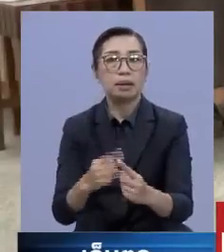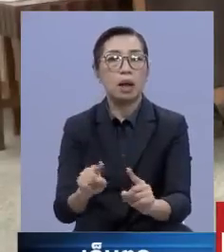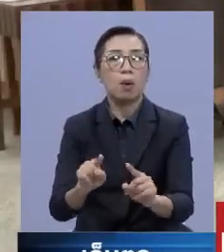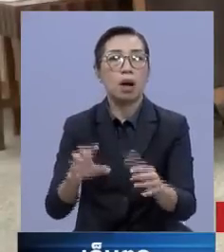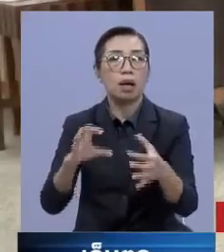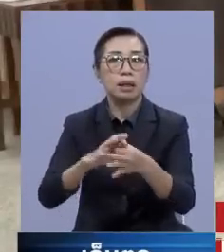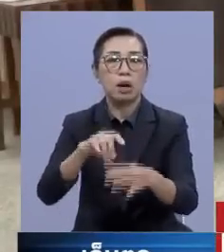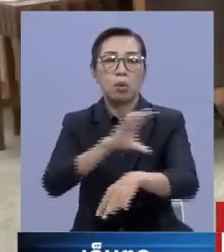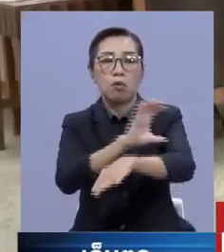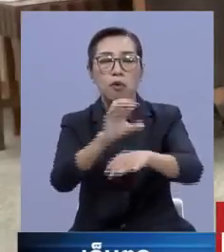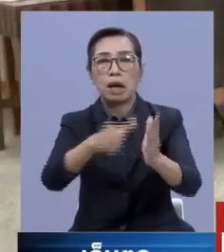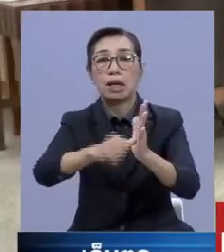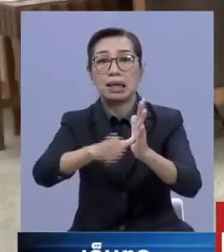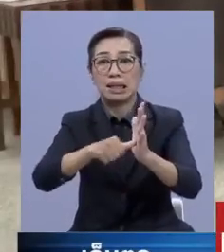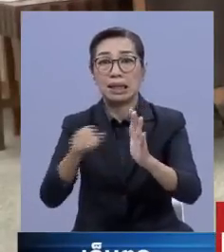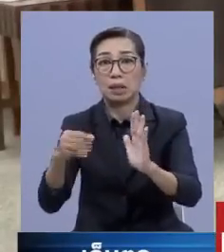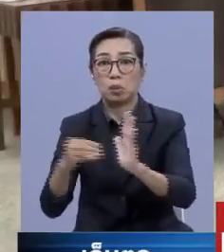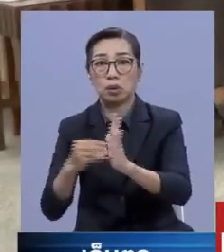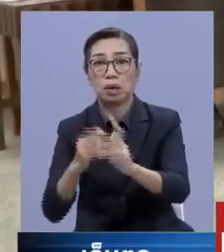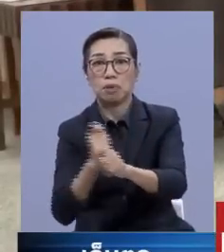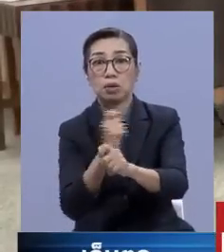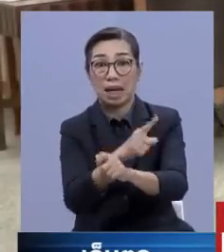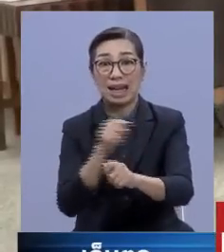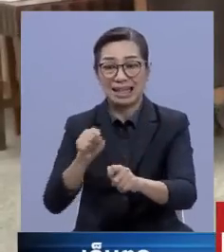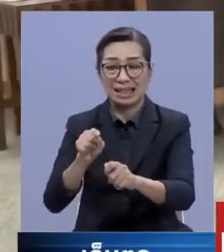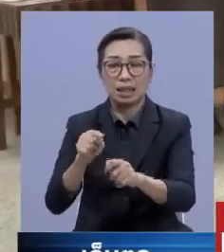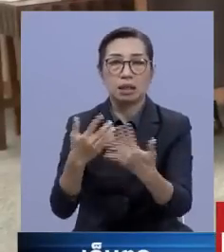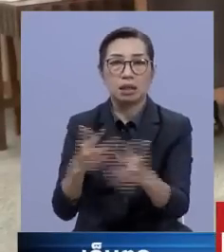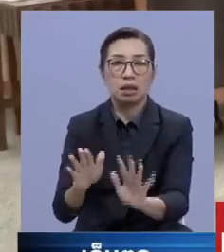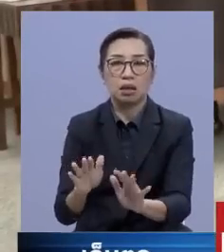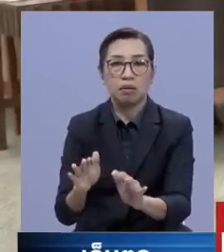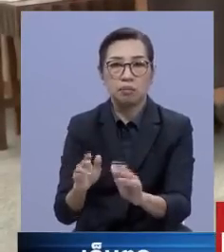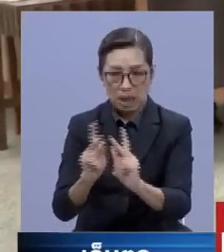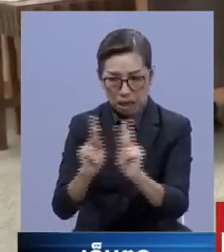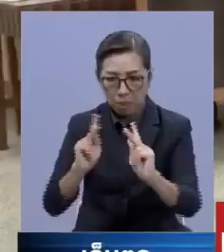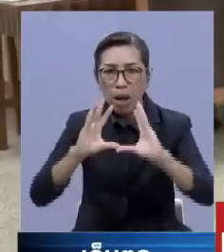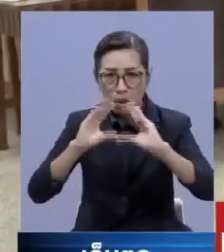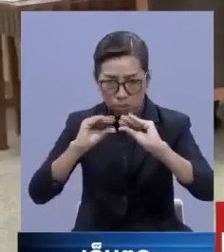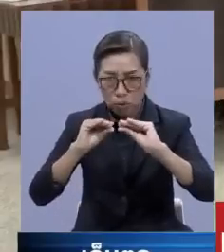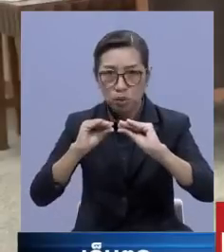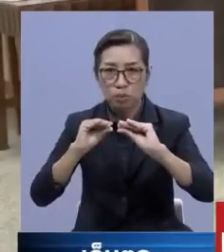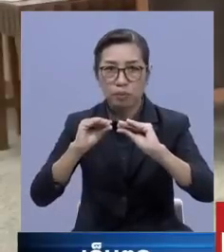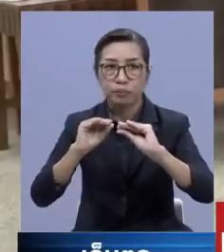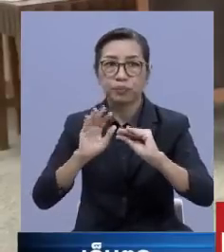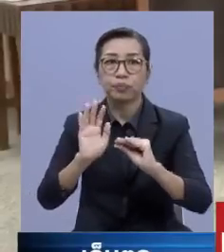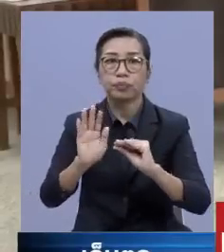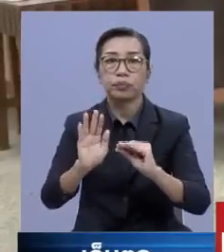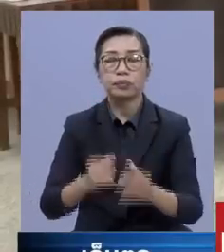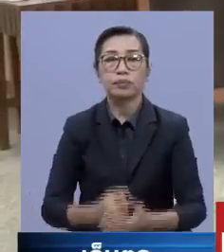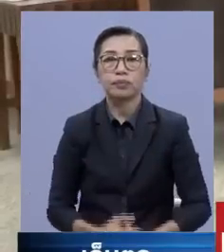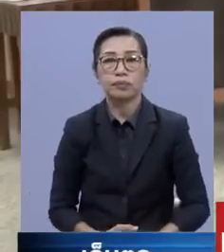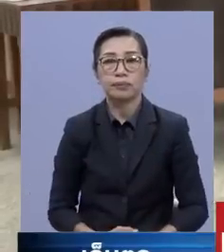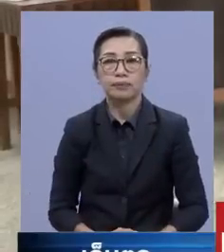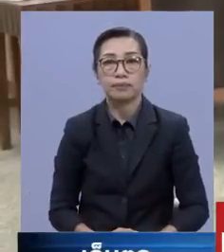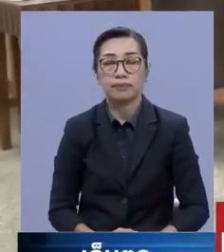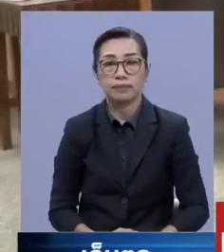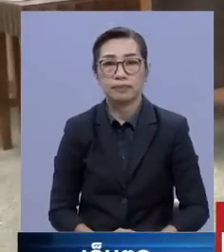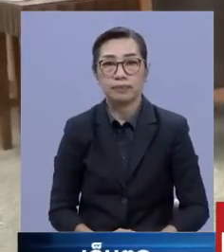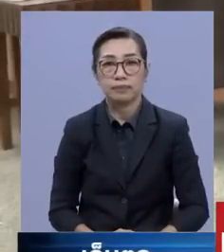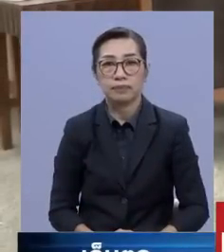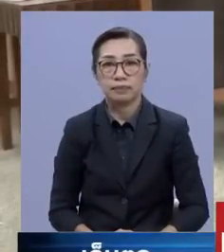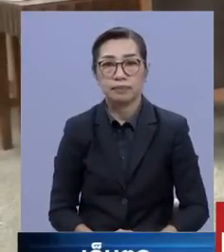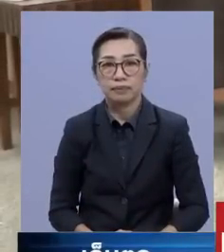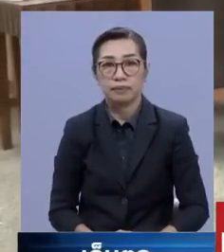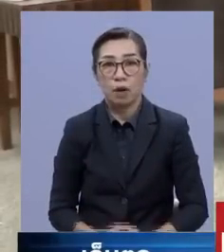ของนี่รถไฟฟ้า BTS นั้นนะคะได้มีการประชุมในคณะกรรมการ ของกรรมธิการสามัญวิ